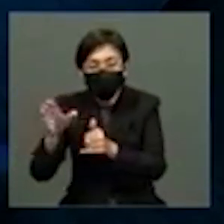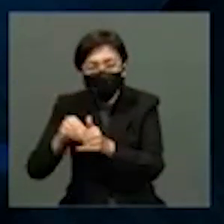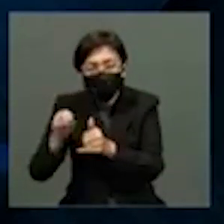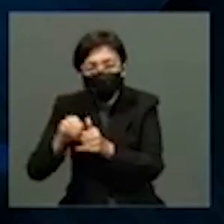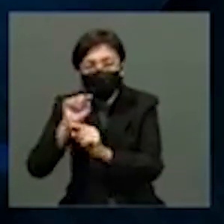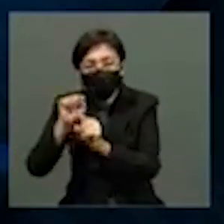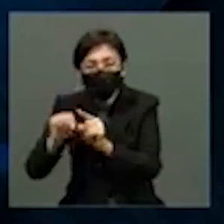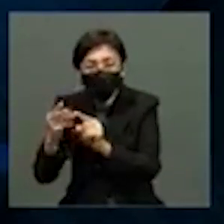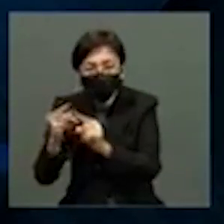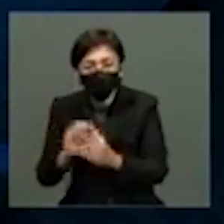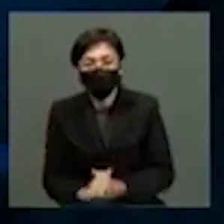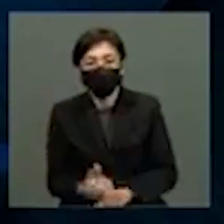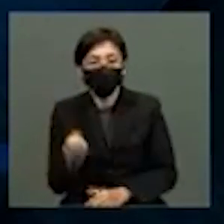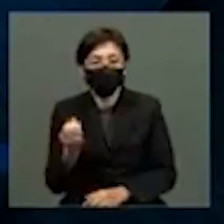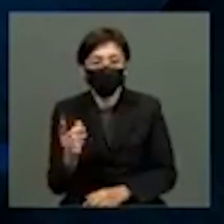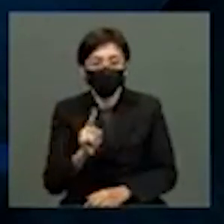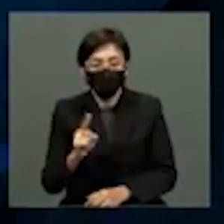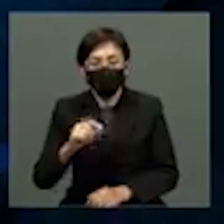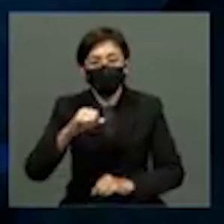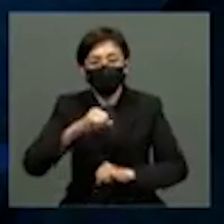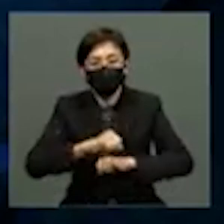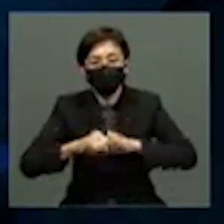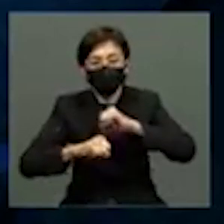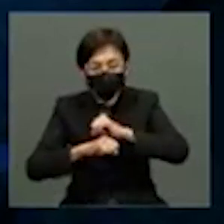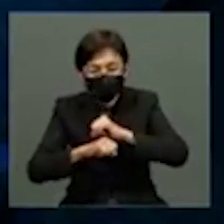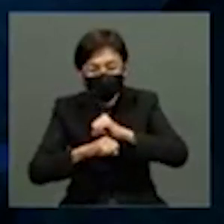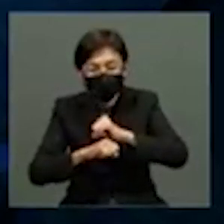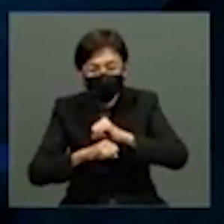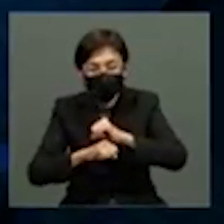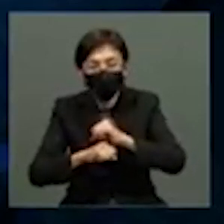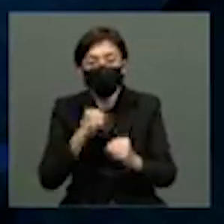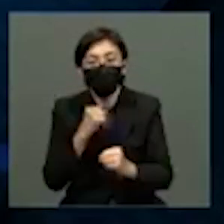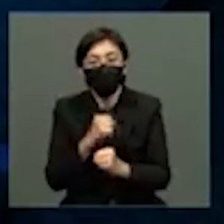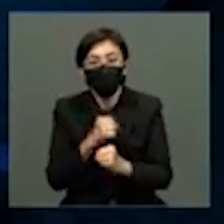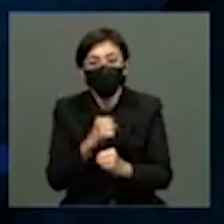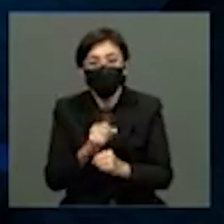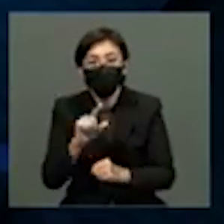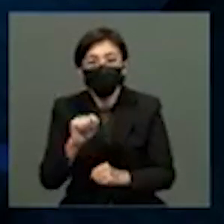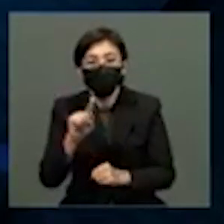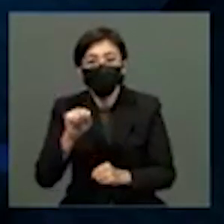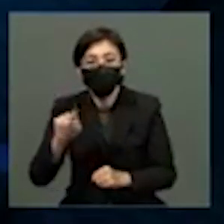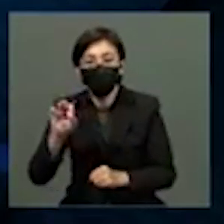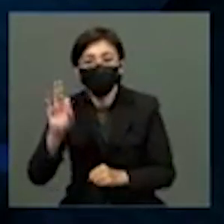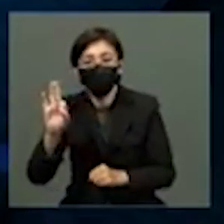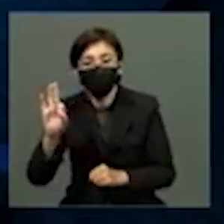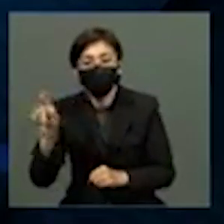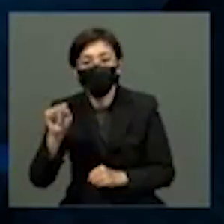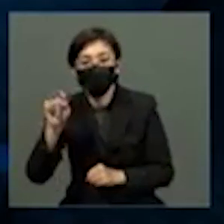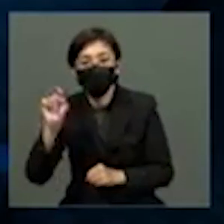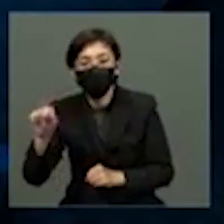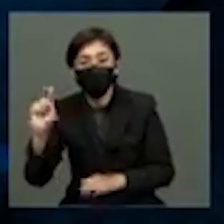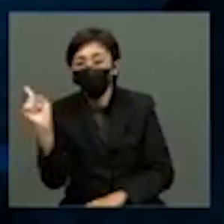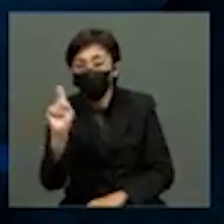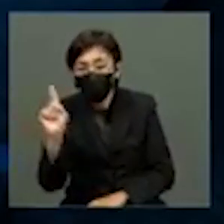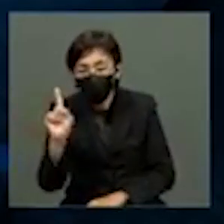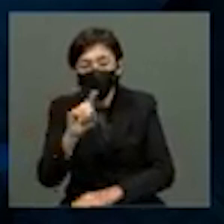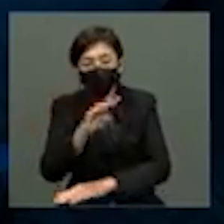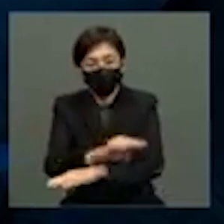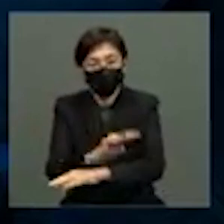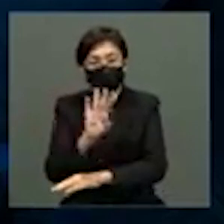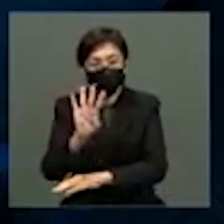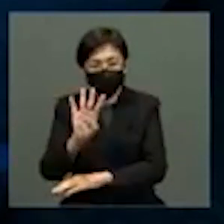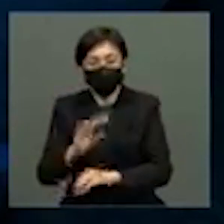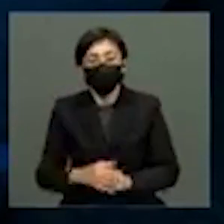าตเจาะไปอยู่ที่แคมป์ก่อสร้าง 21.99 ที่หลัก4อันนี้พูดประเด็นนี้กันม